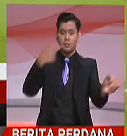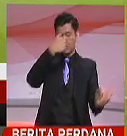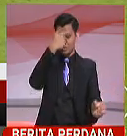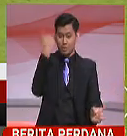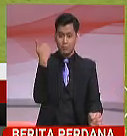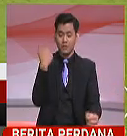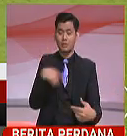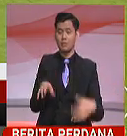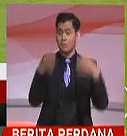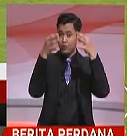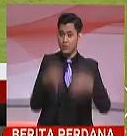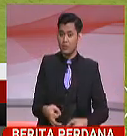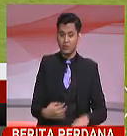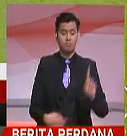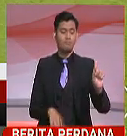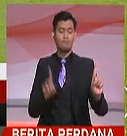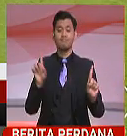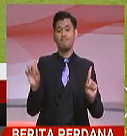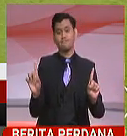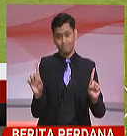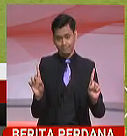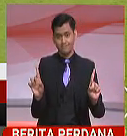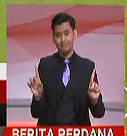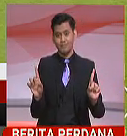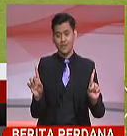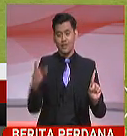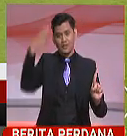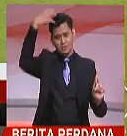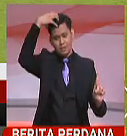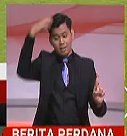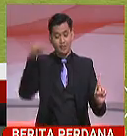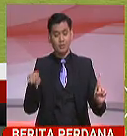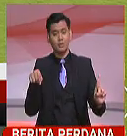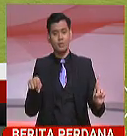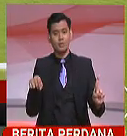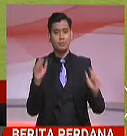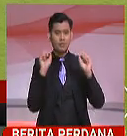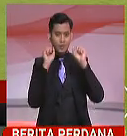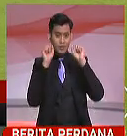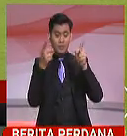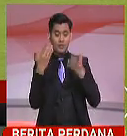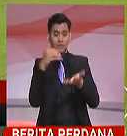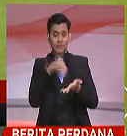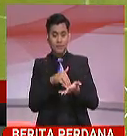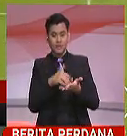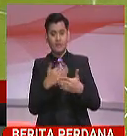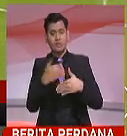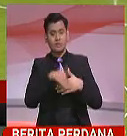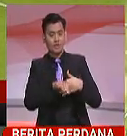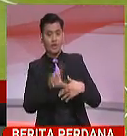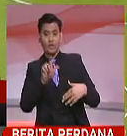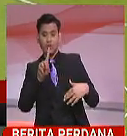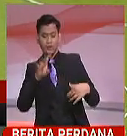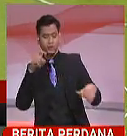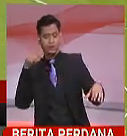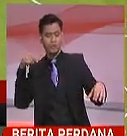merekodkan keputusan seri satu sama. Pada aksi tersebut, Selangor FC terlebih dahulu mengejutkan JDT apabila hantaran Oliver Buff